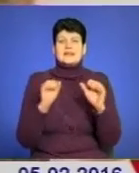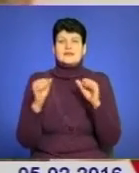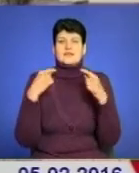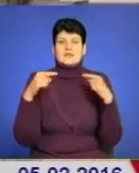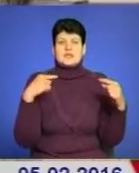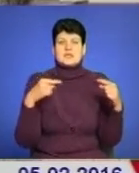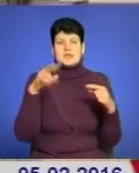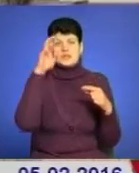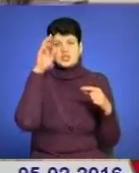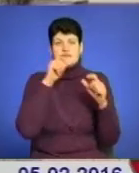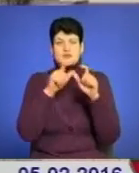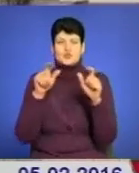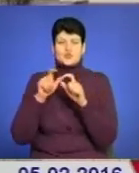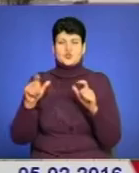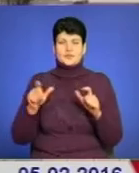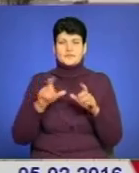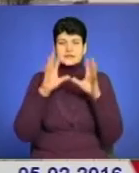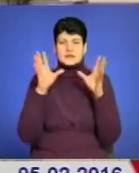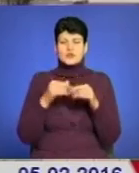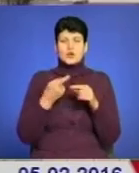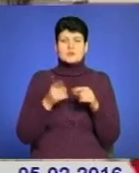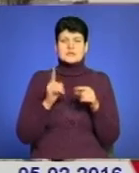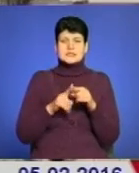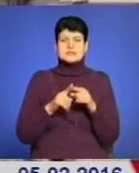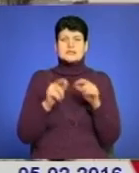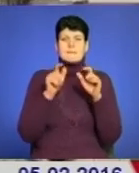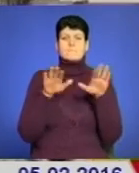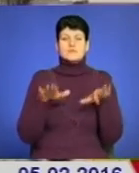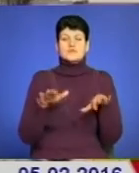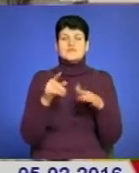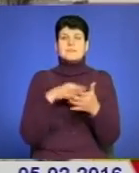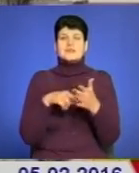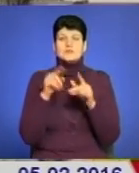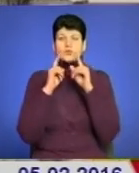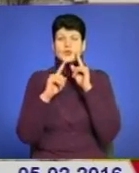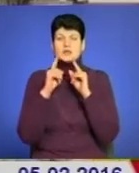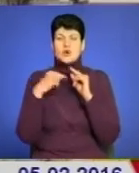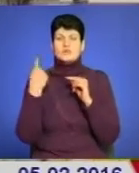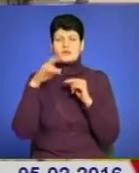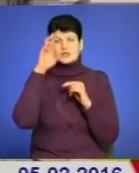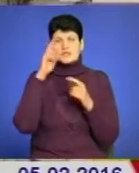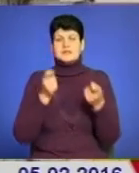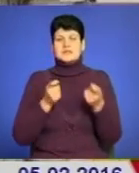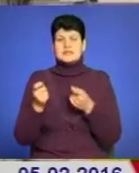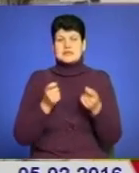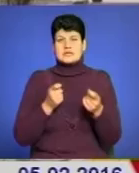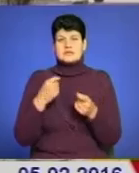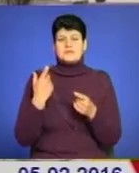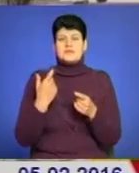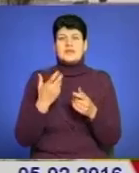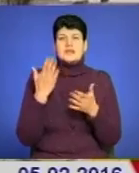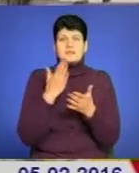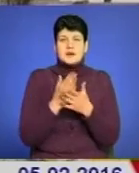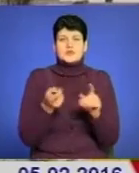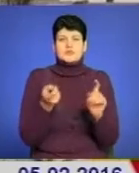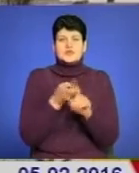структури. Загалом це є посадовці, державні чиновники міської ради і обласної адміністрації, обласної ради. Так? Тобто всі, які мають